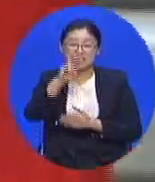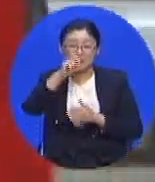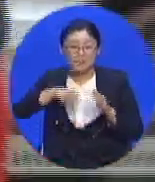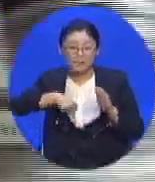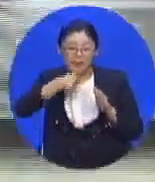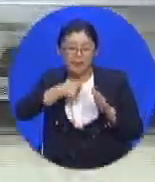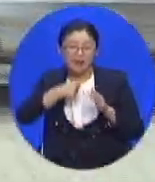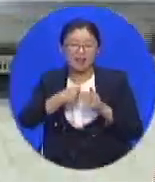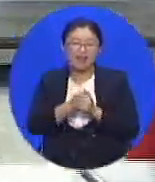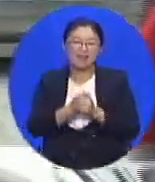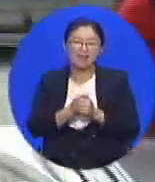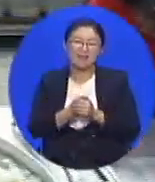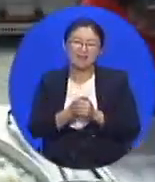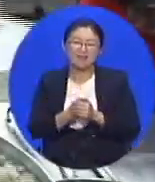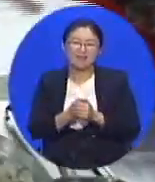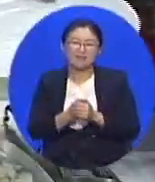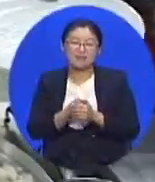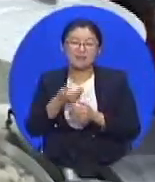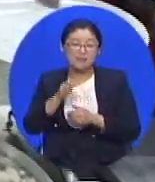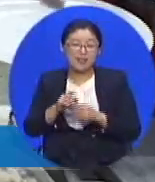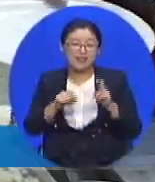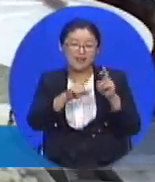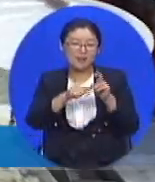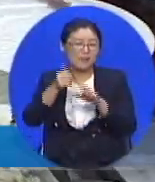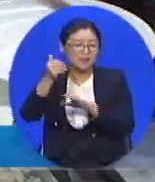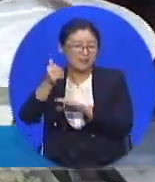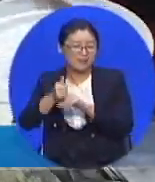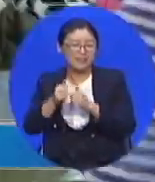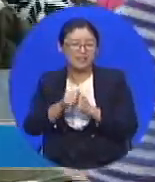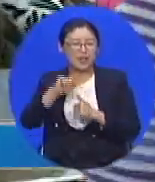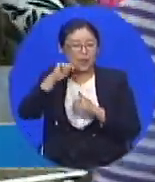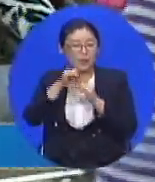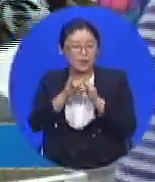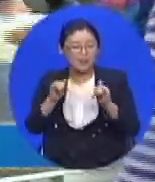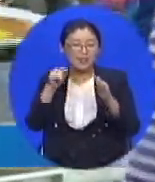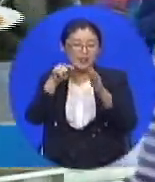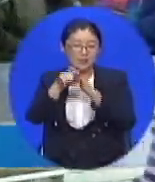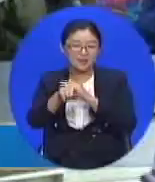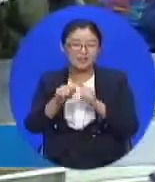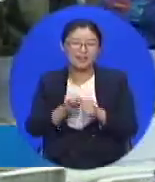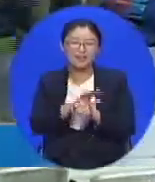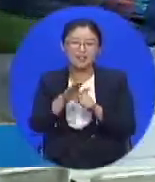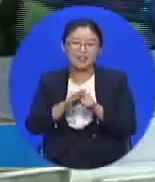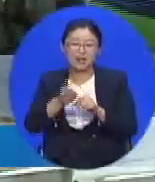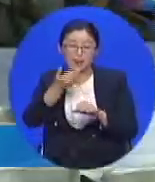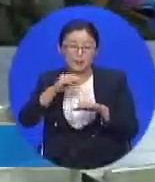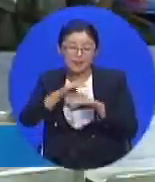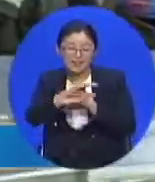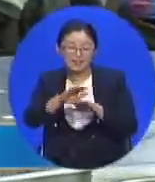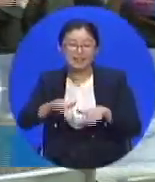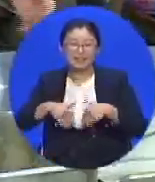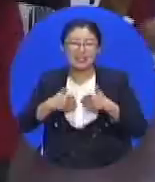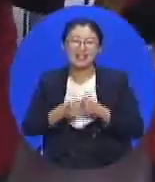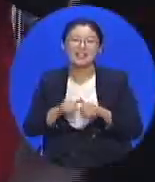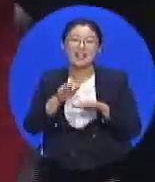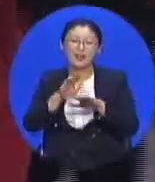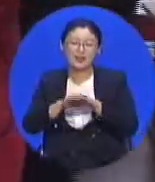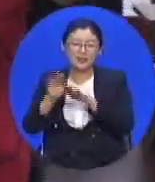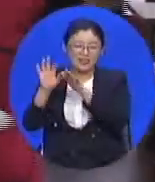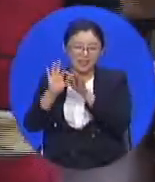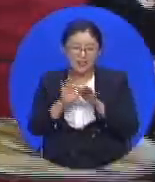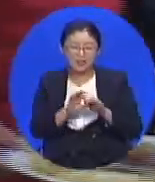끼라고 가볍게 치부될 수도 있지만 연말연시 소외계층들을 찾는 사랑의 밥차와 같은 따뜻한 손길이